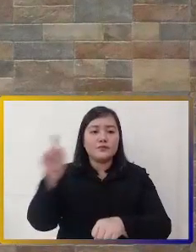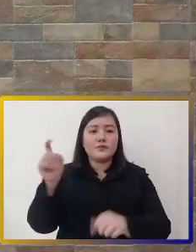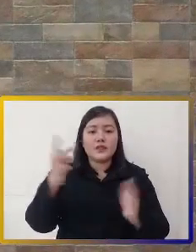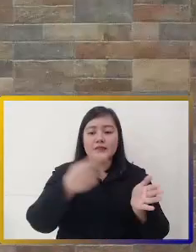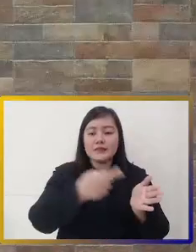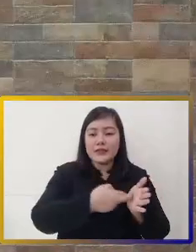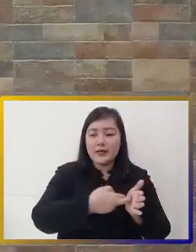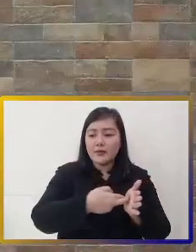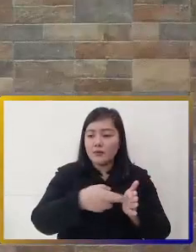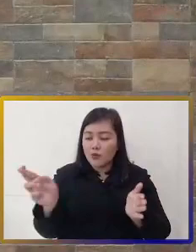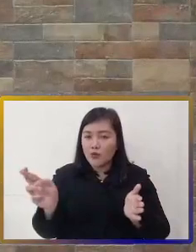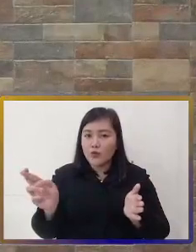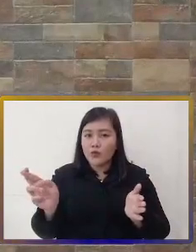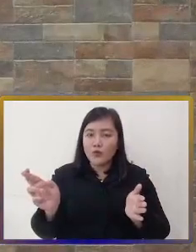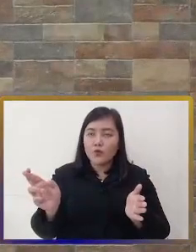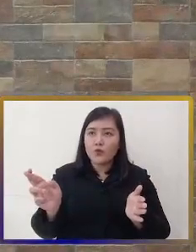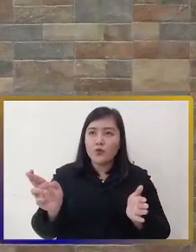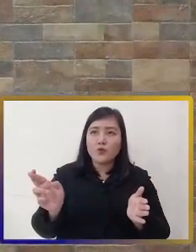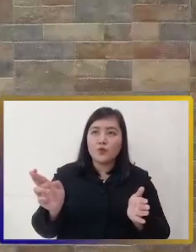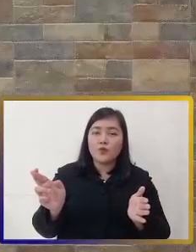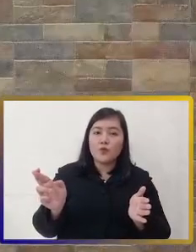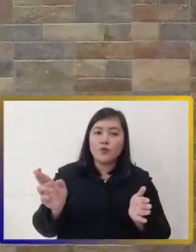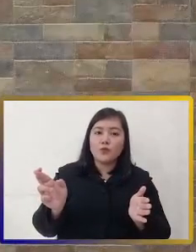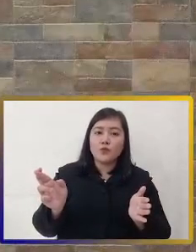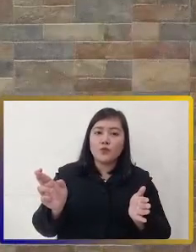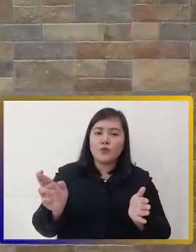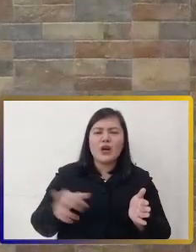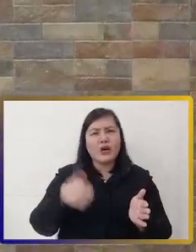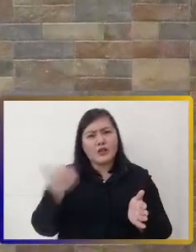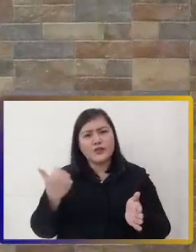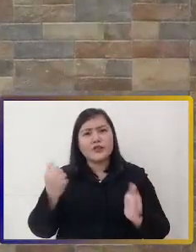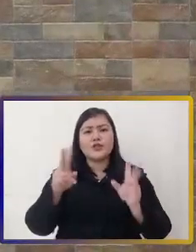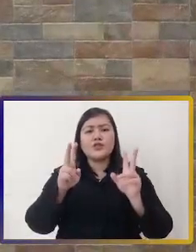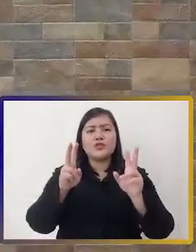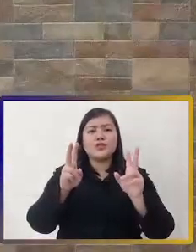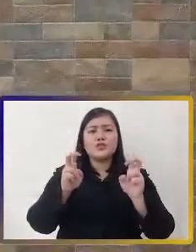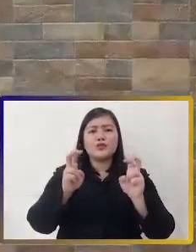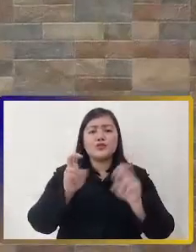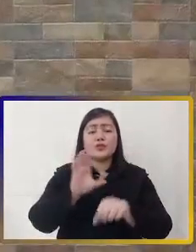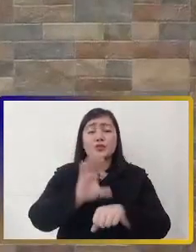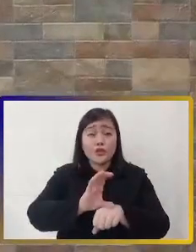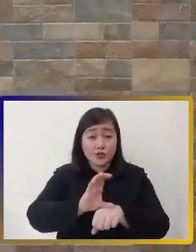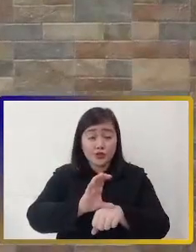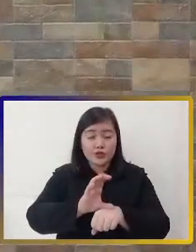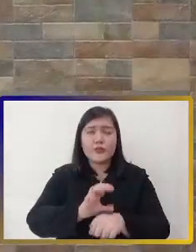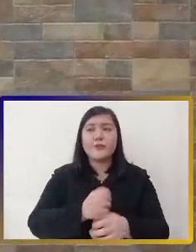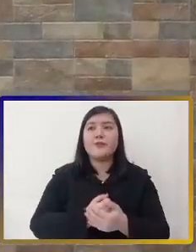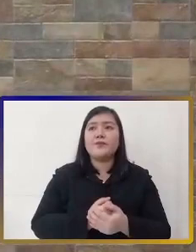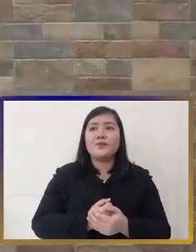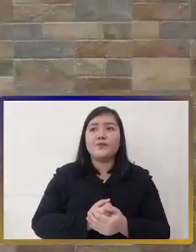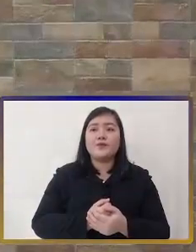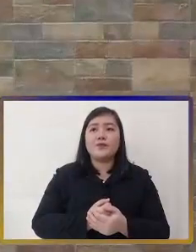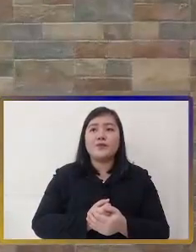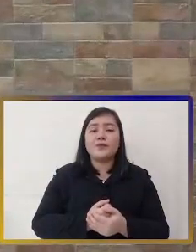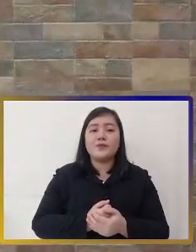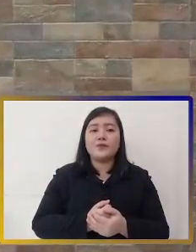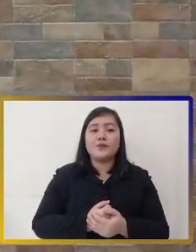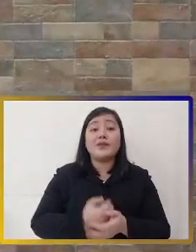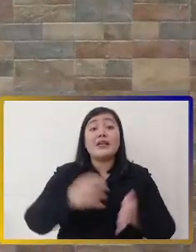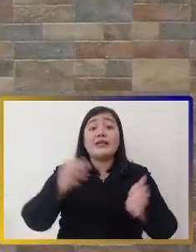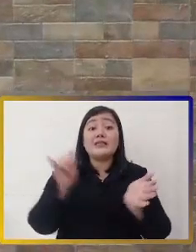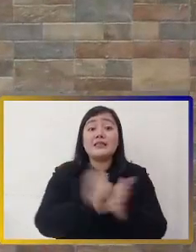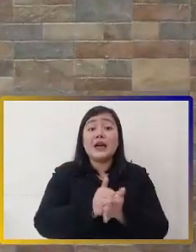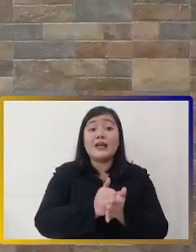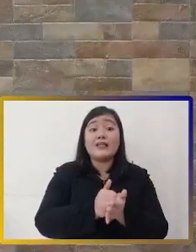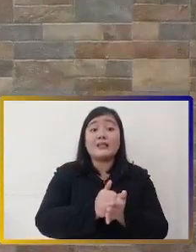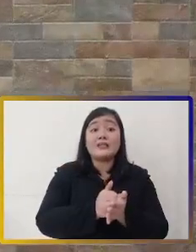every so-called church na ang kanyang origin ay dated after the time of Christ. Yan